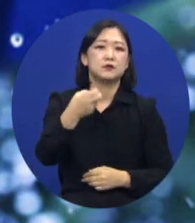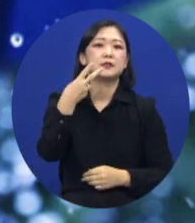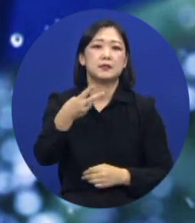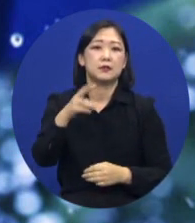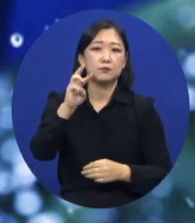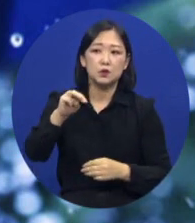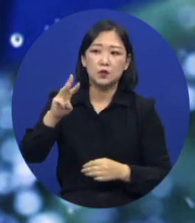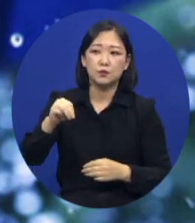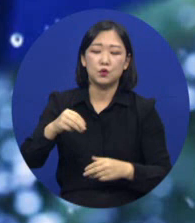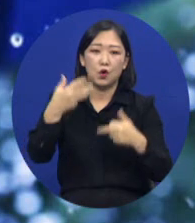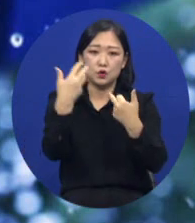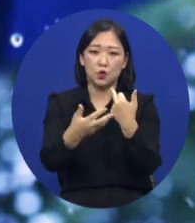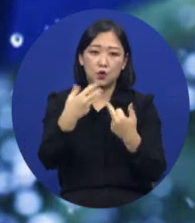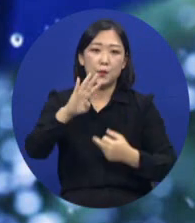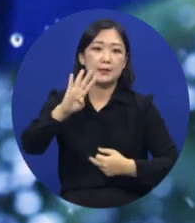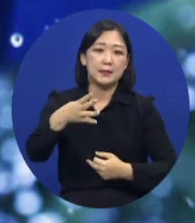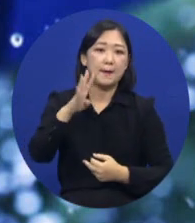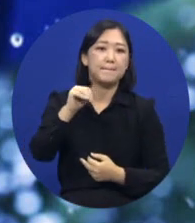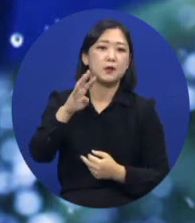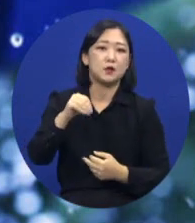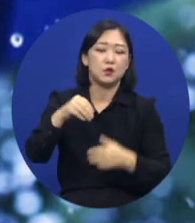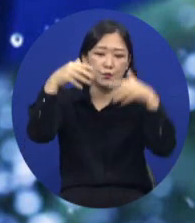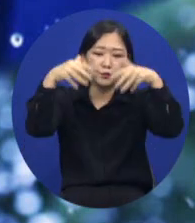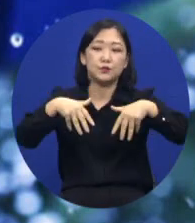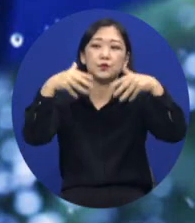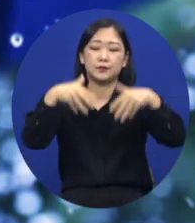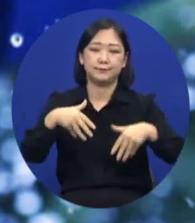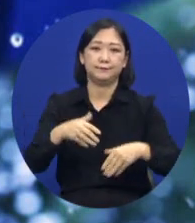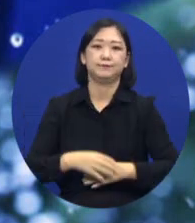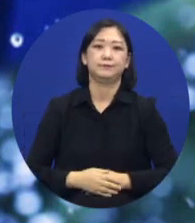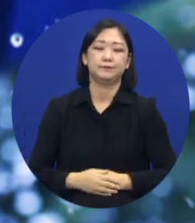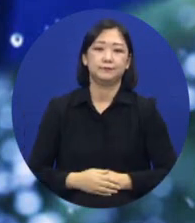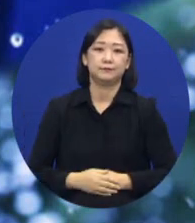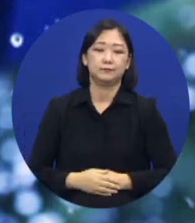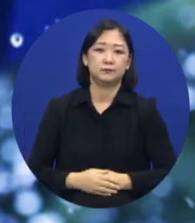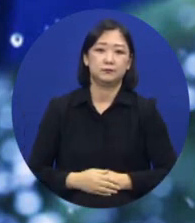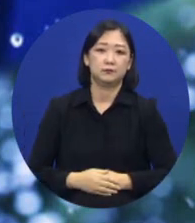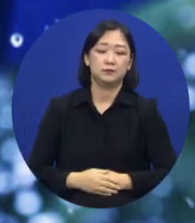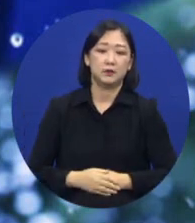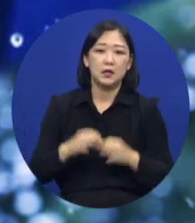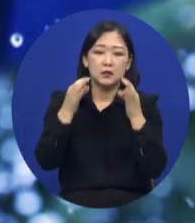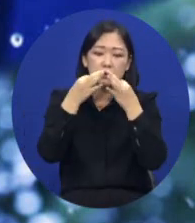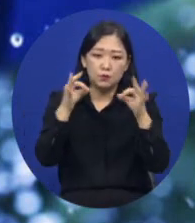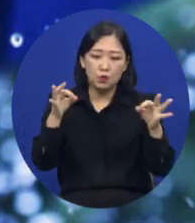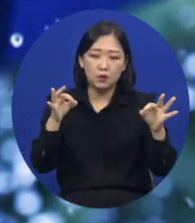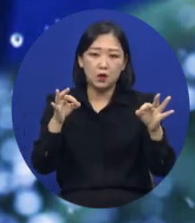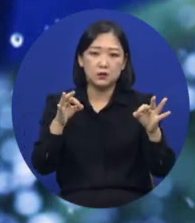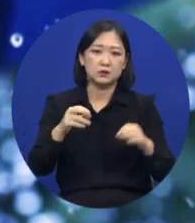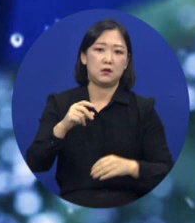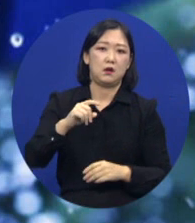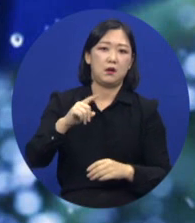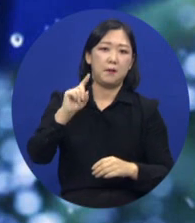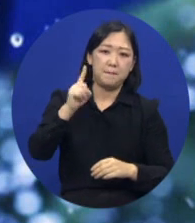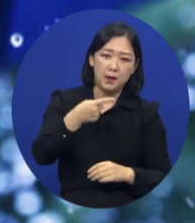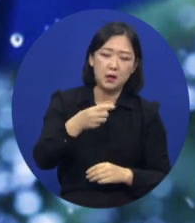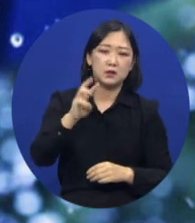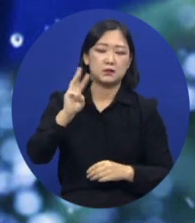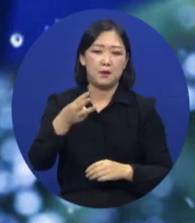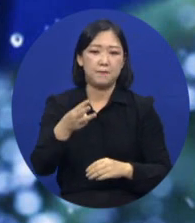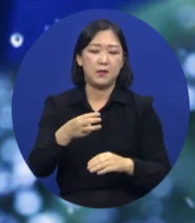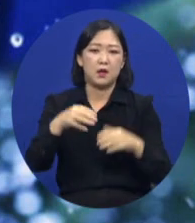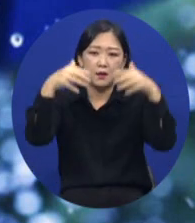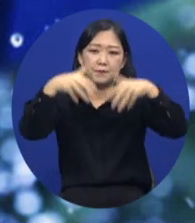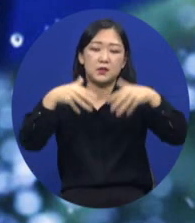762mm, 서귀포에는 400mm가 넘는 폭우가 쏟아졌습니다. 여기에 금요일까지 100에서 300mm가량의 비가